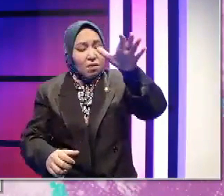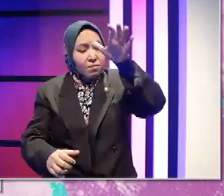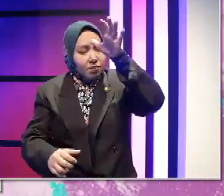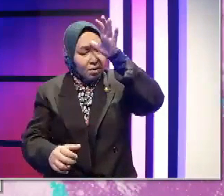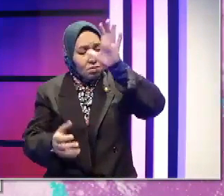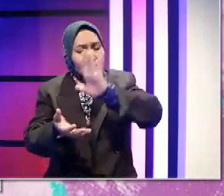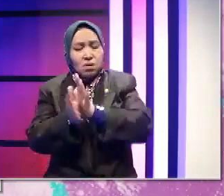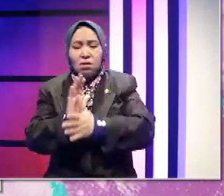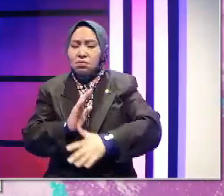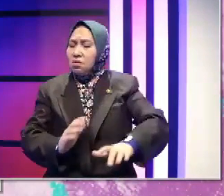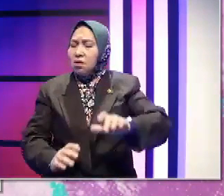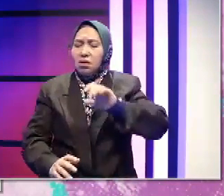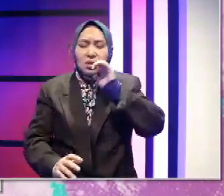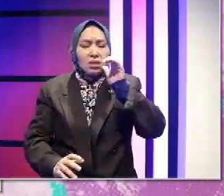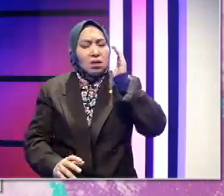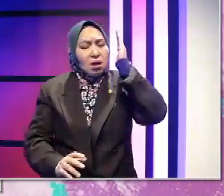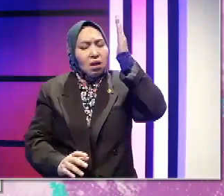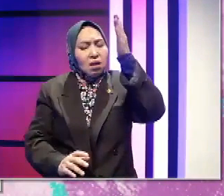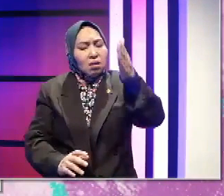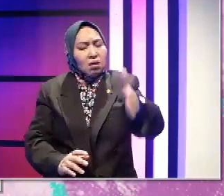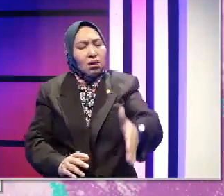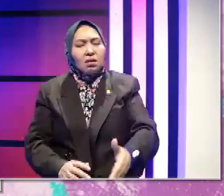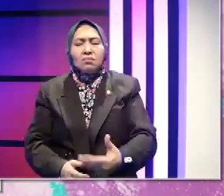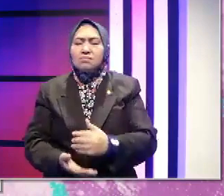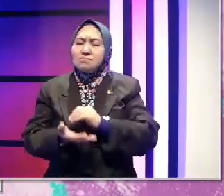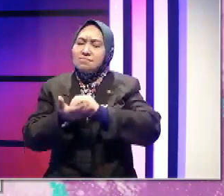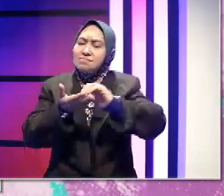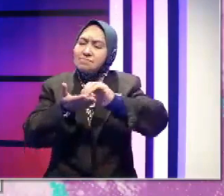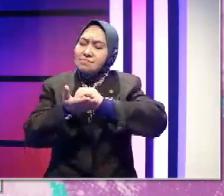ماتوا وهم